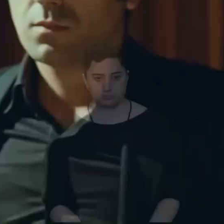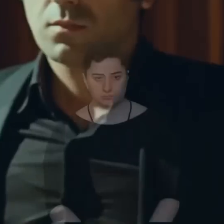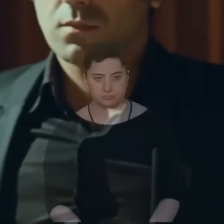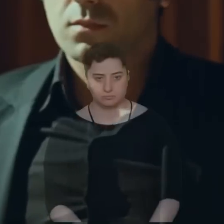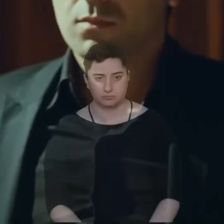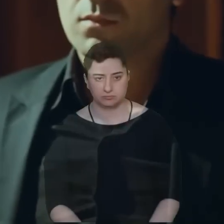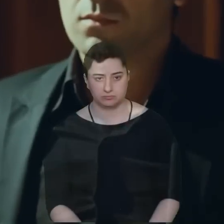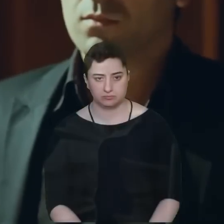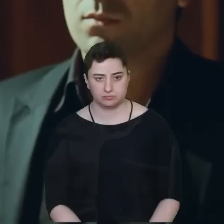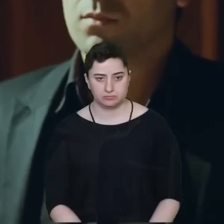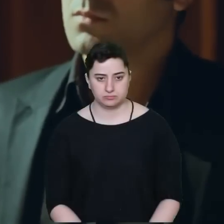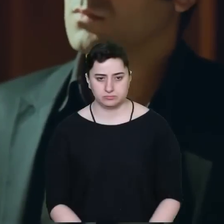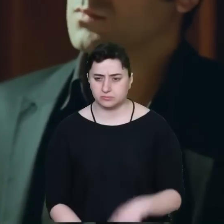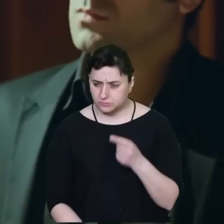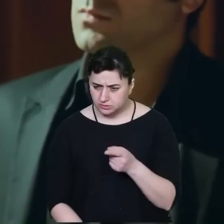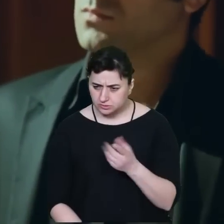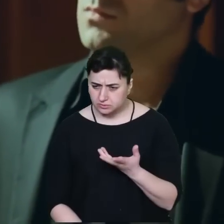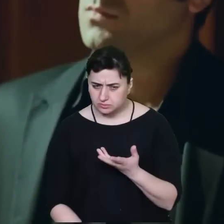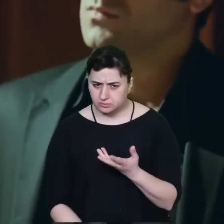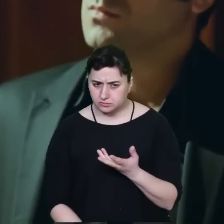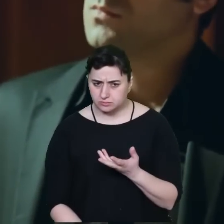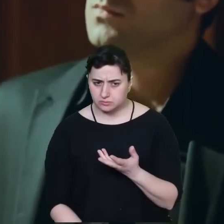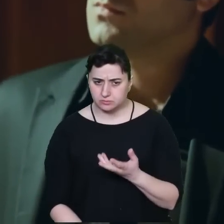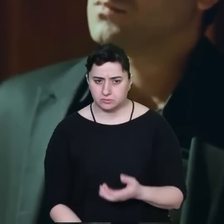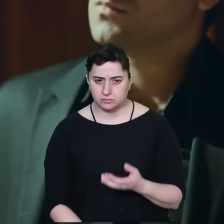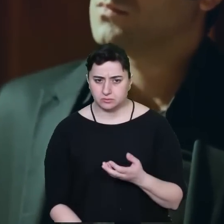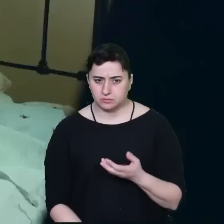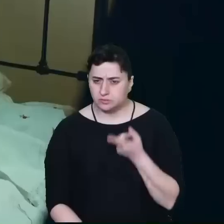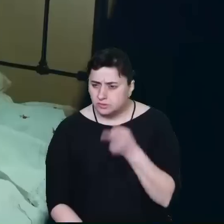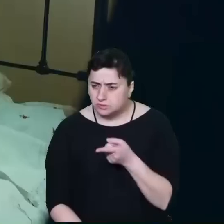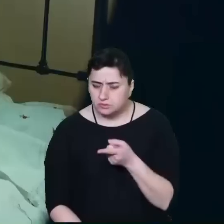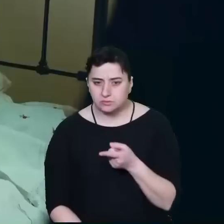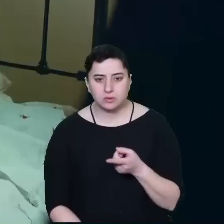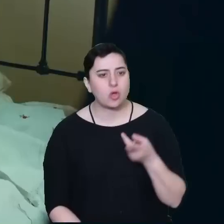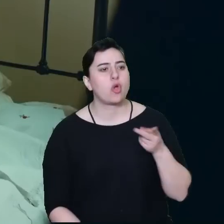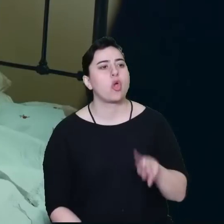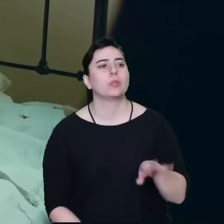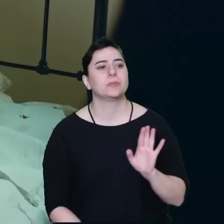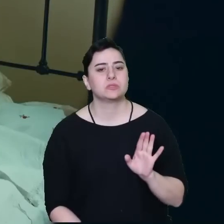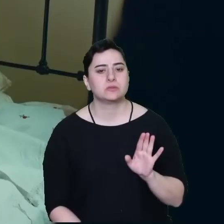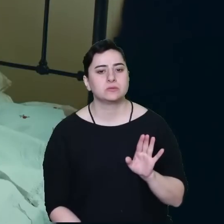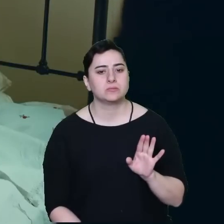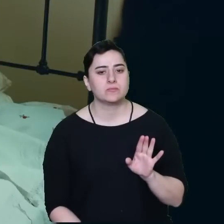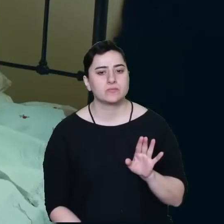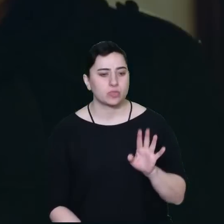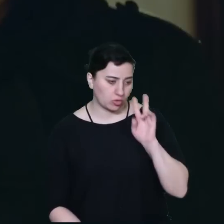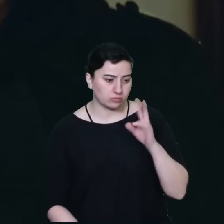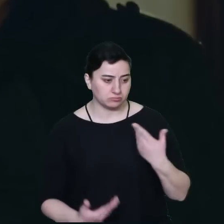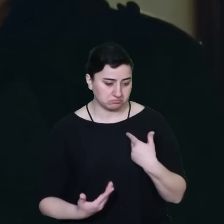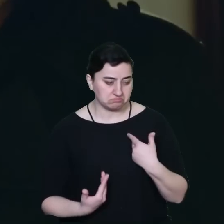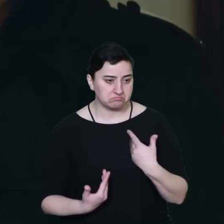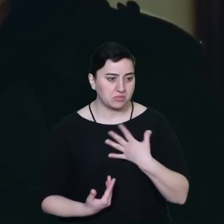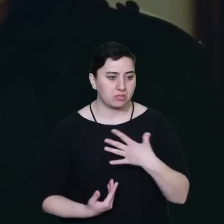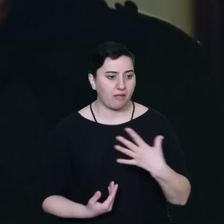Adnan'ın karşısına çıkardılar torbayı. Siz... Afallamış, hayretle bakıyor. Ama siz... Hayır, ölmedim. Gördüğün gibi nefes